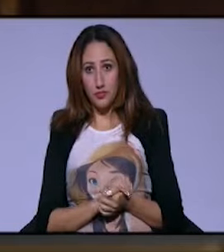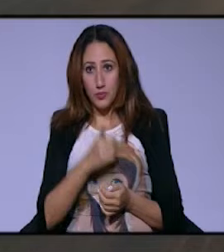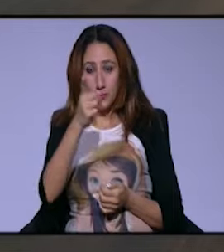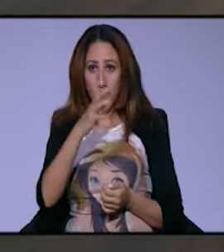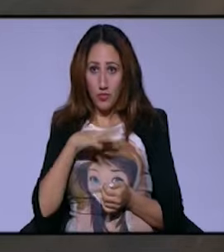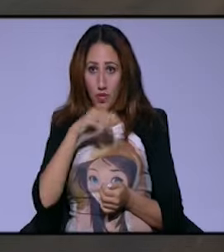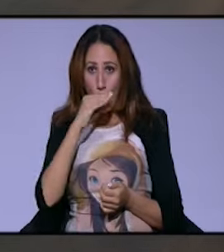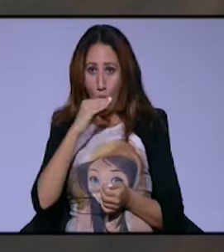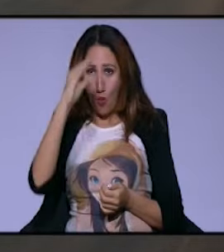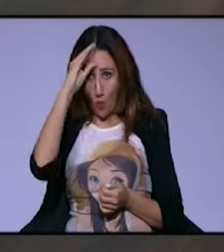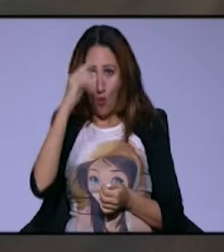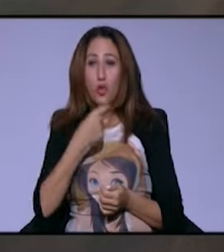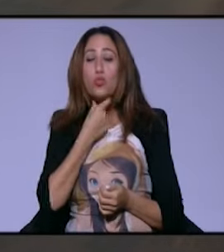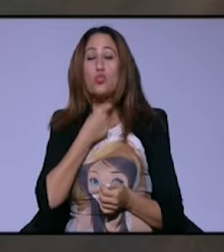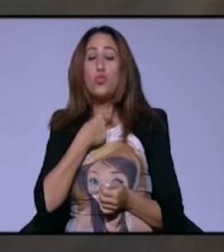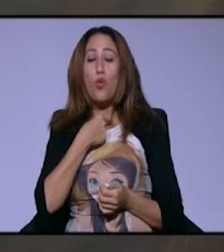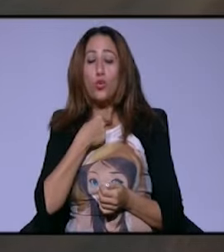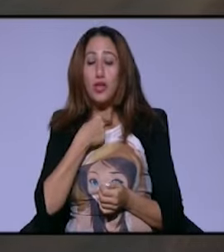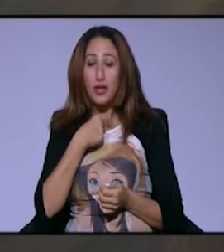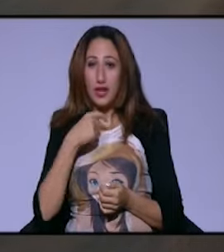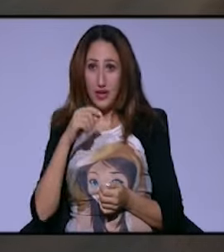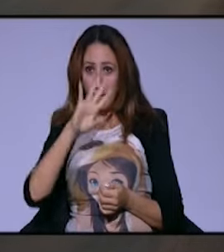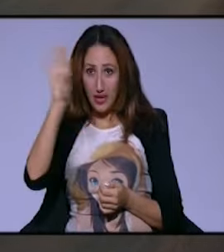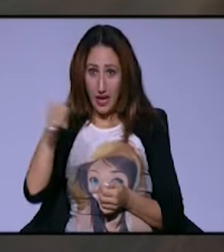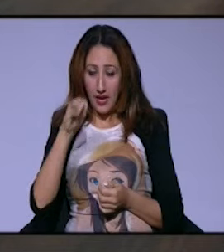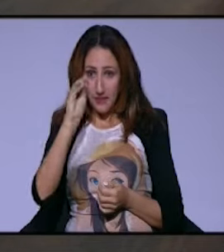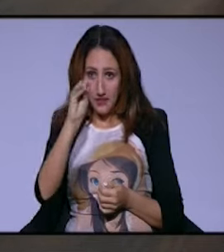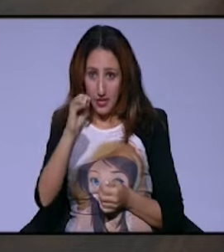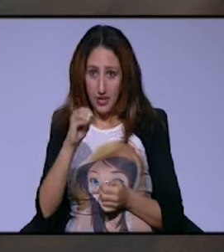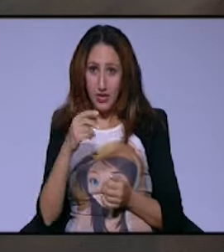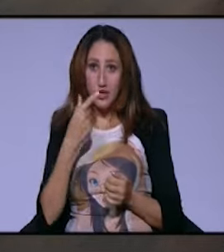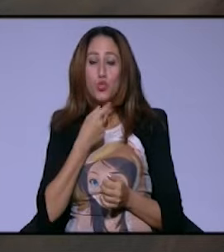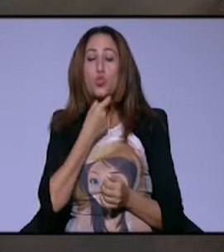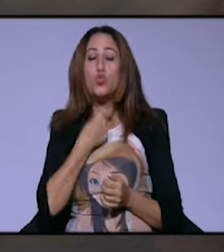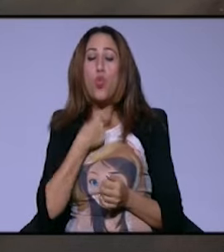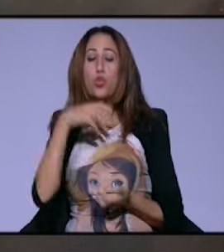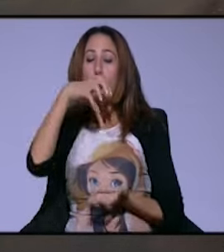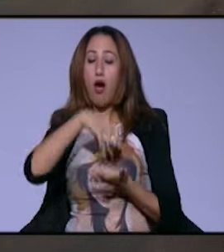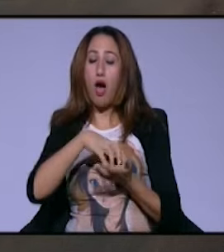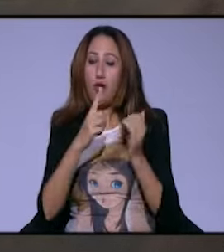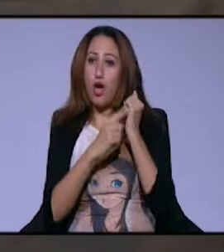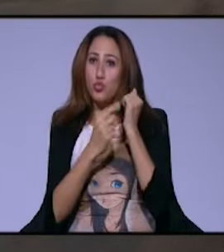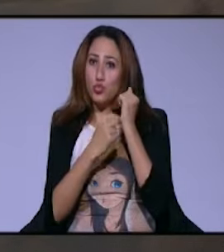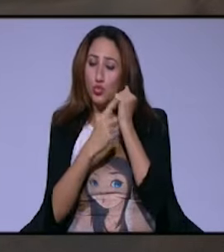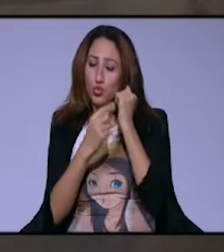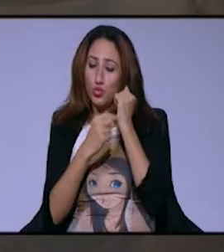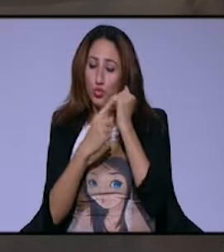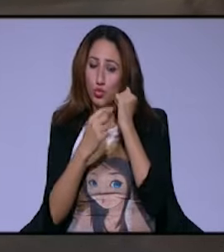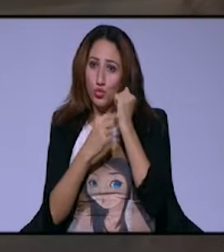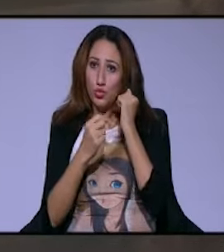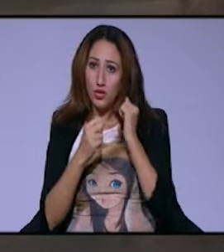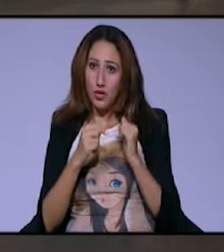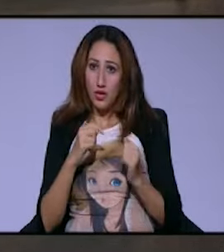بصوتك؟ كان كان لما كان في صوت القاهرة كان فيه افتكر الأستاذ طه نصر إذا كنت تذكر هذا